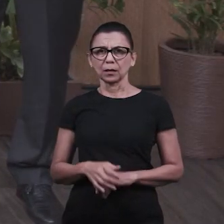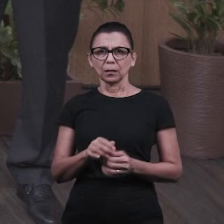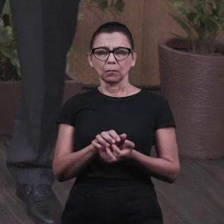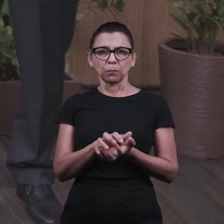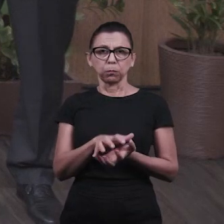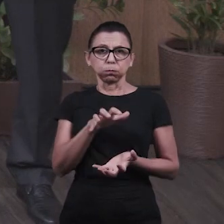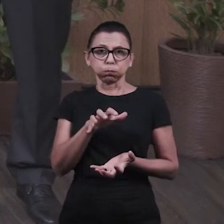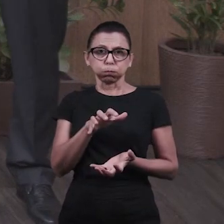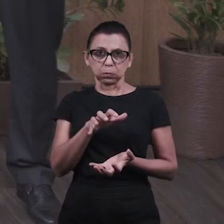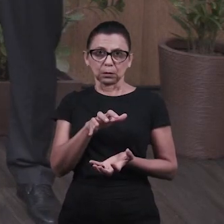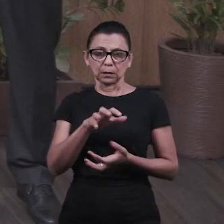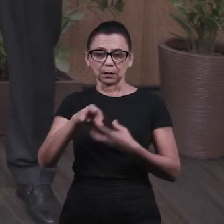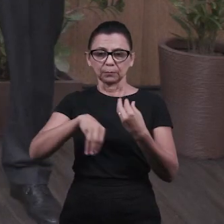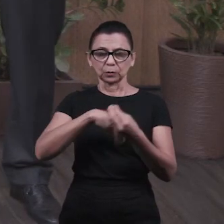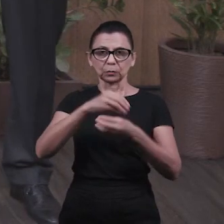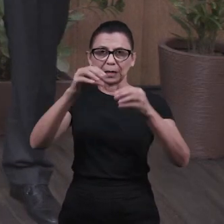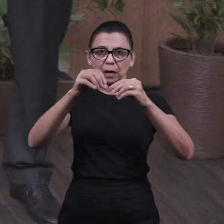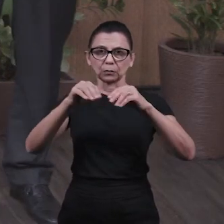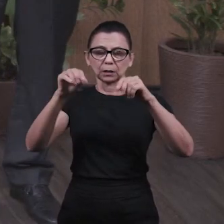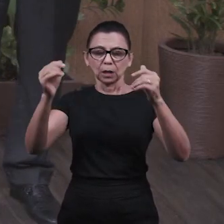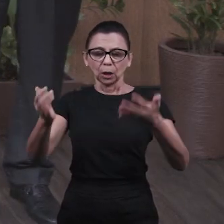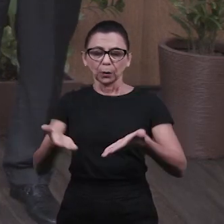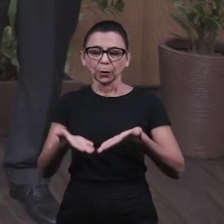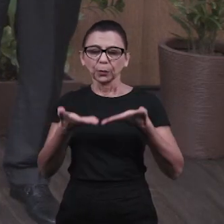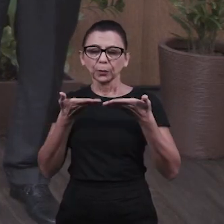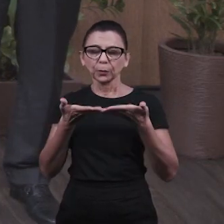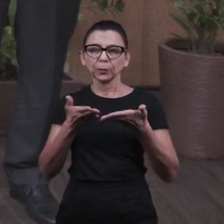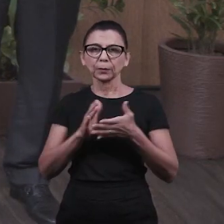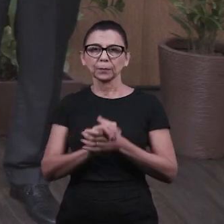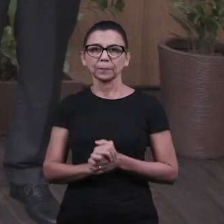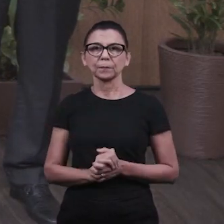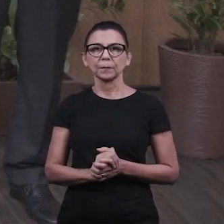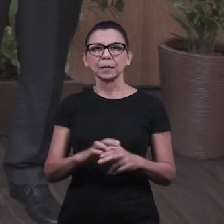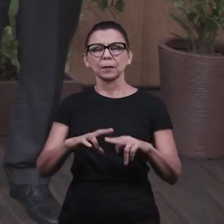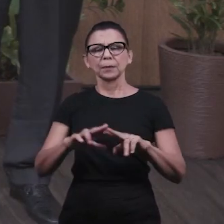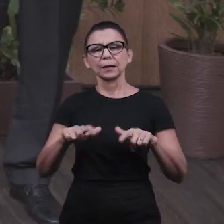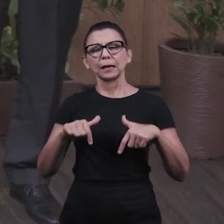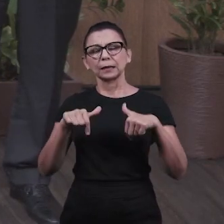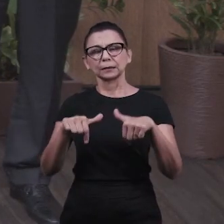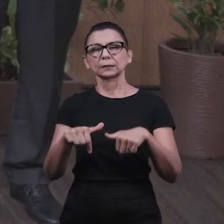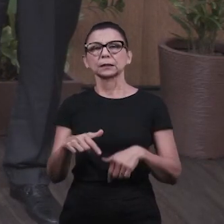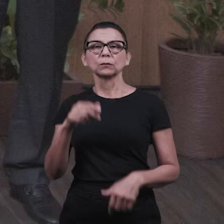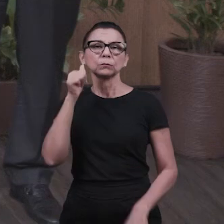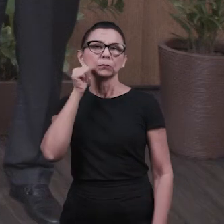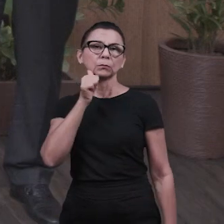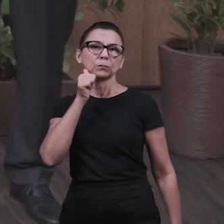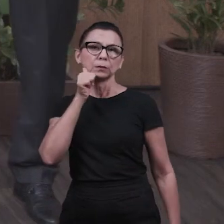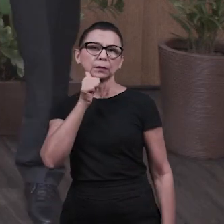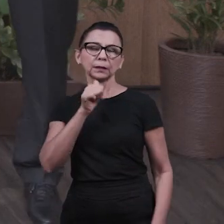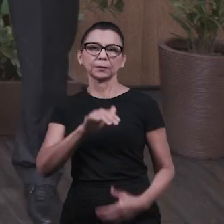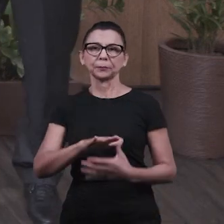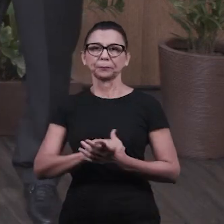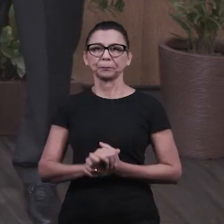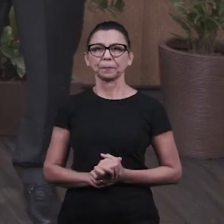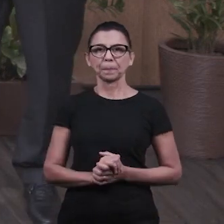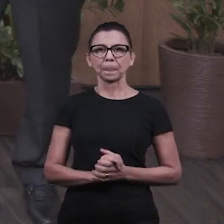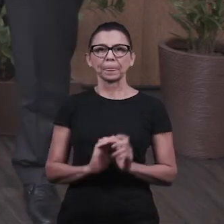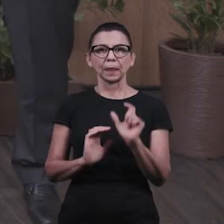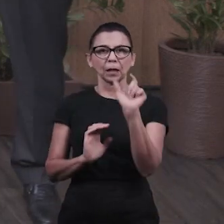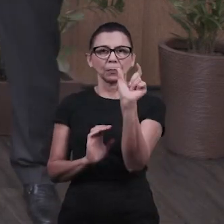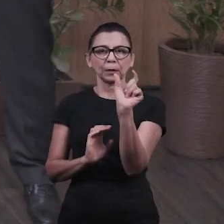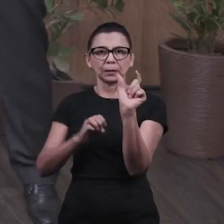femme. Le mot femme au Nouveau Testament est utilisé en plusieurs